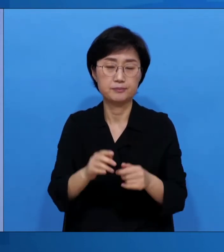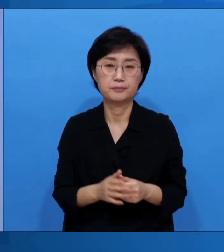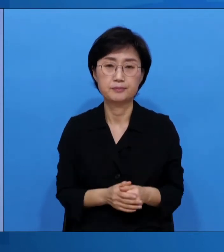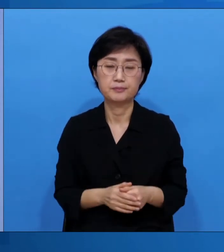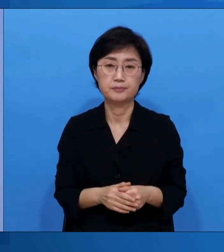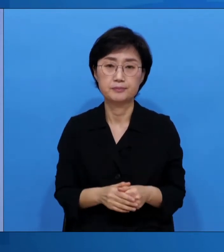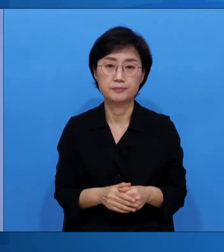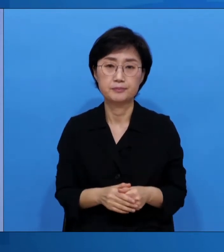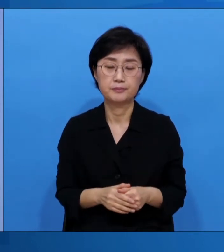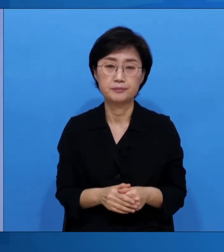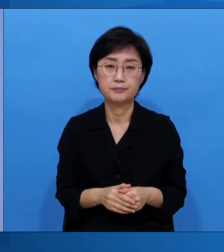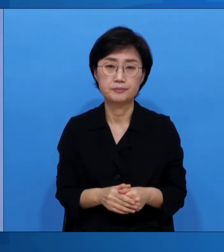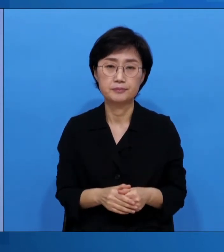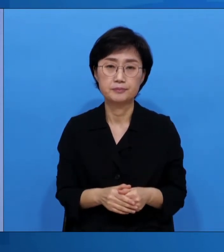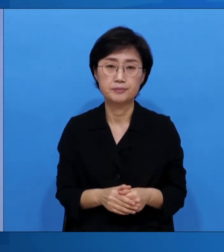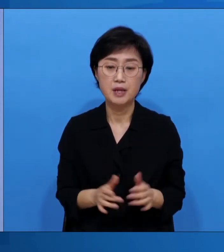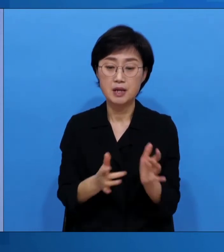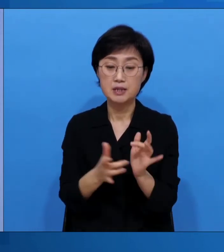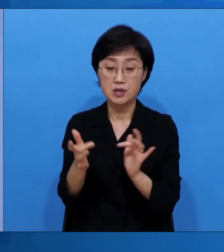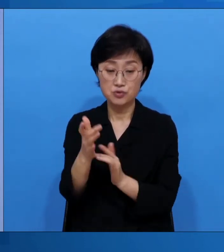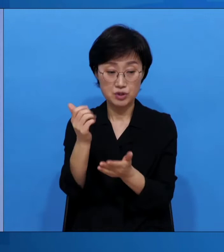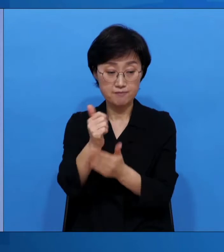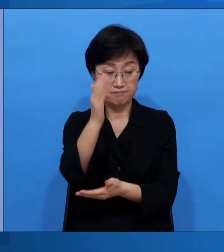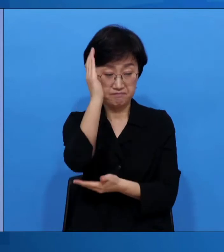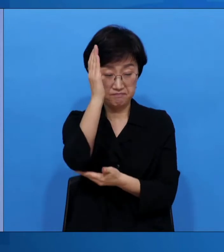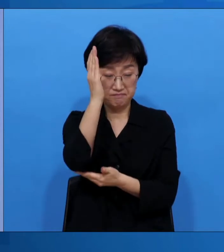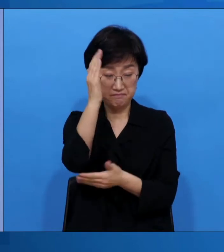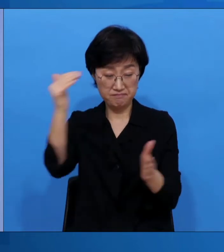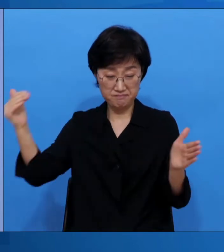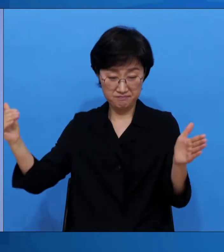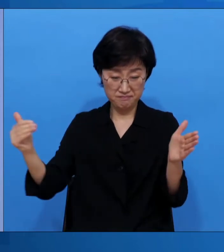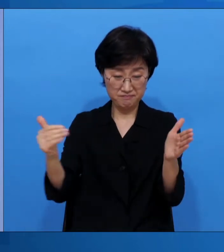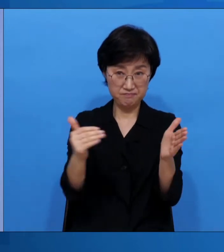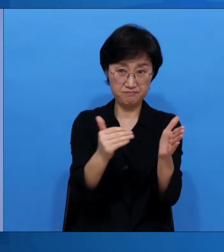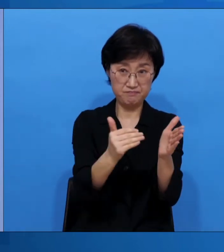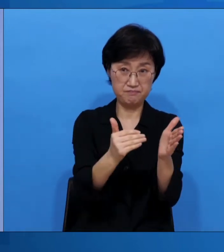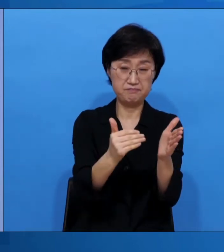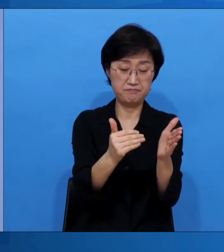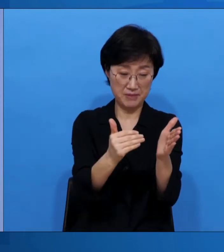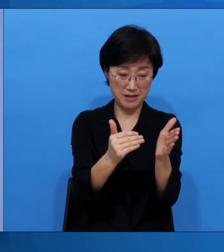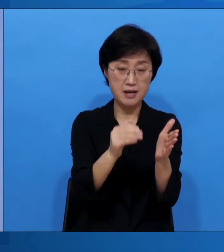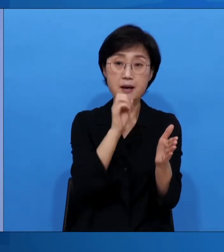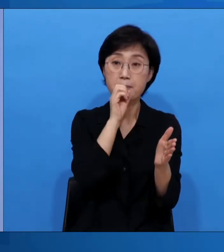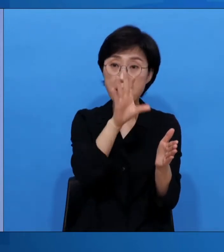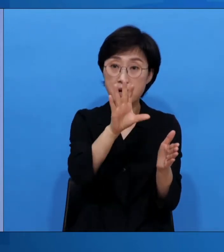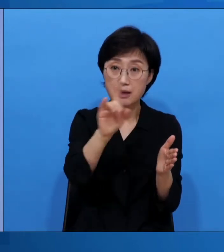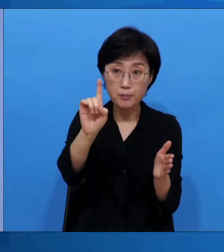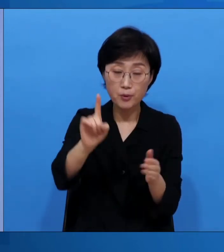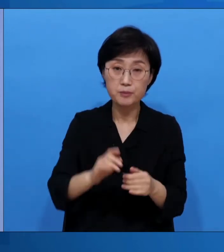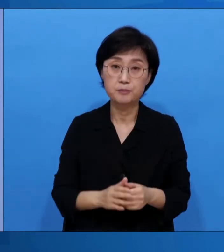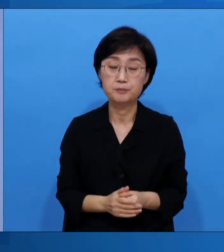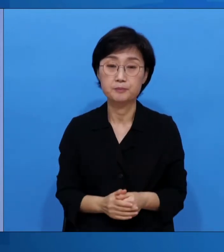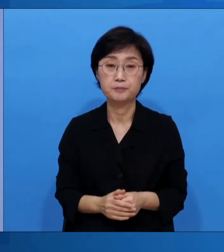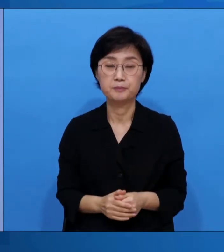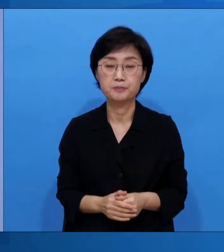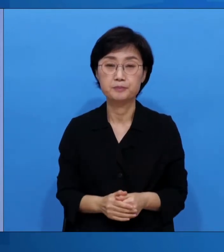and the 이 blessings of the throne. 말씀을 다 하시고 예수님께서 이렇게 말씀하셨어요. After saying all of this, Jesus said this.